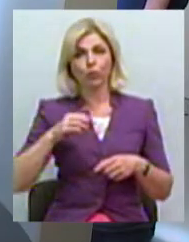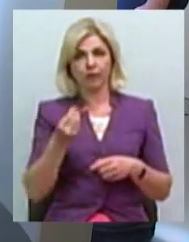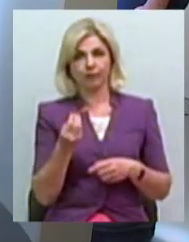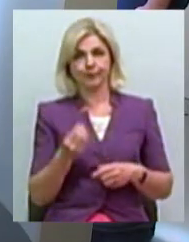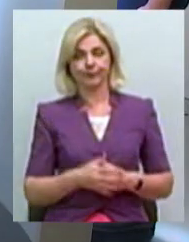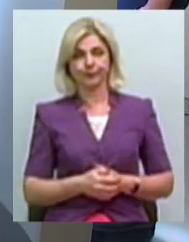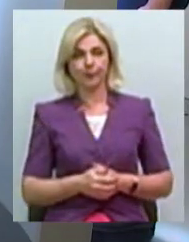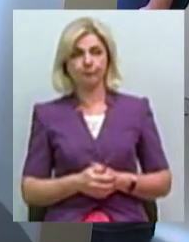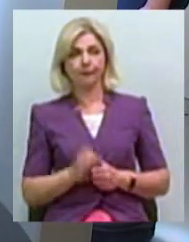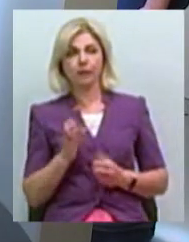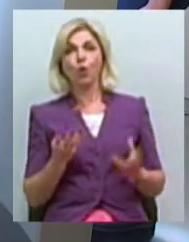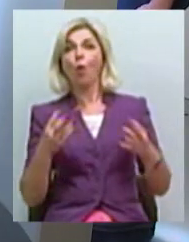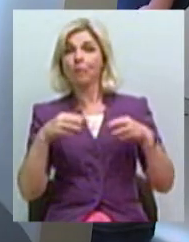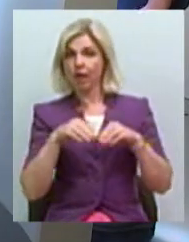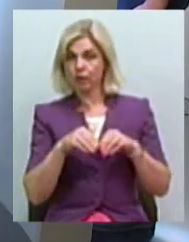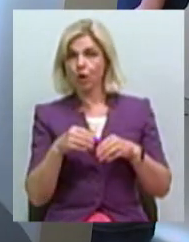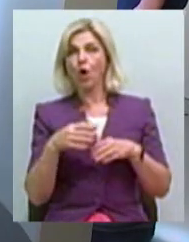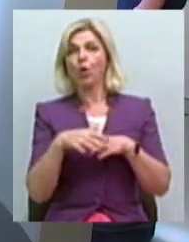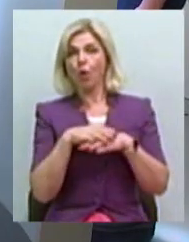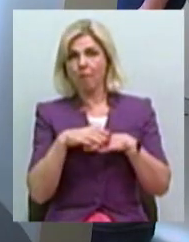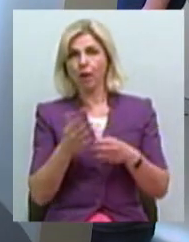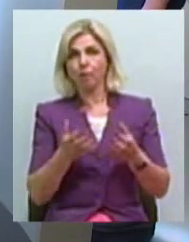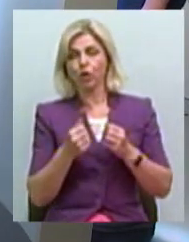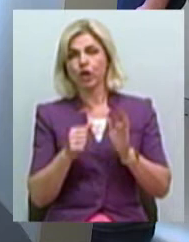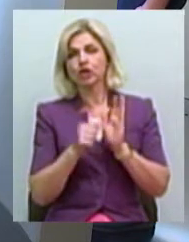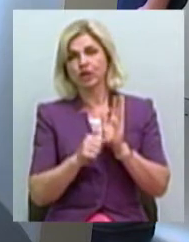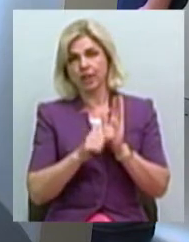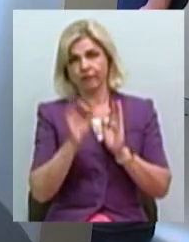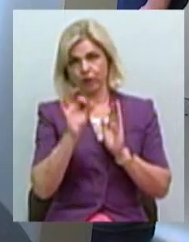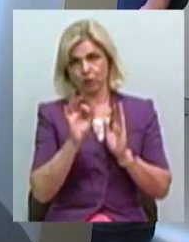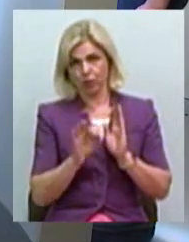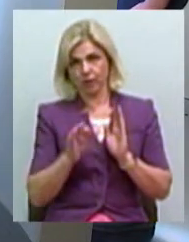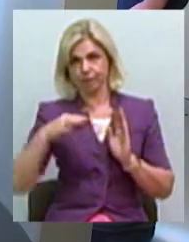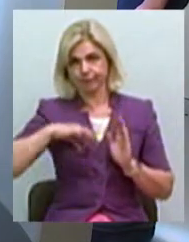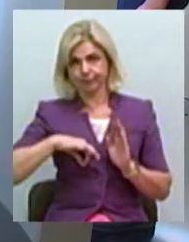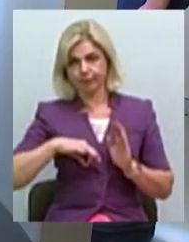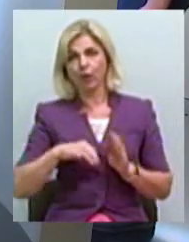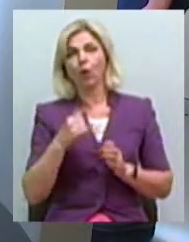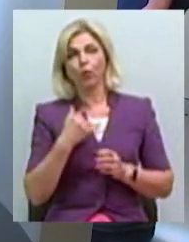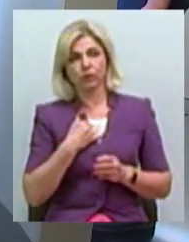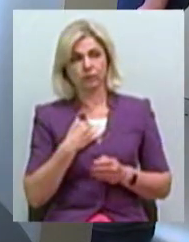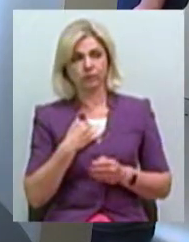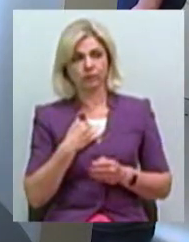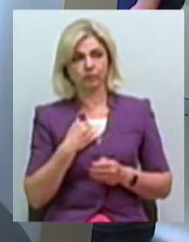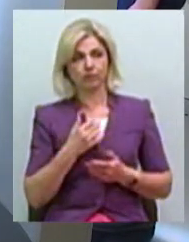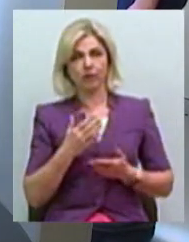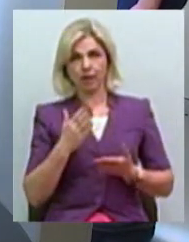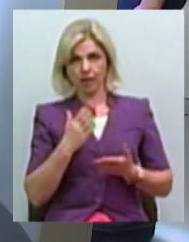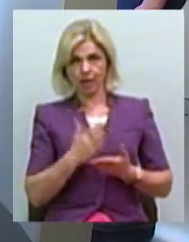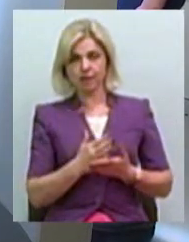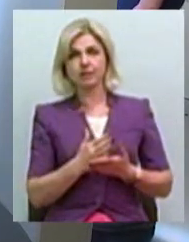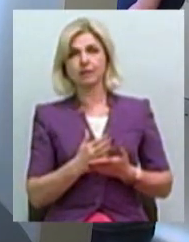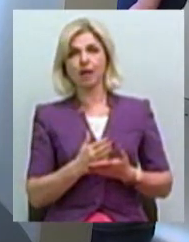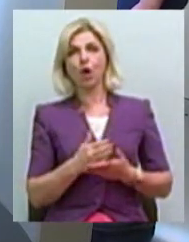Значить, з об'єднанням громада отримує 60% ПДФО. У нас є громади, які... Податку на доходи фізичних осіб. Так, так.